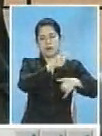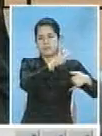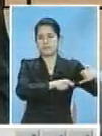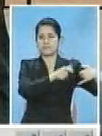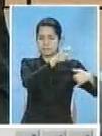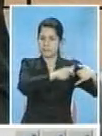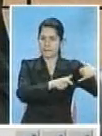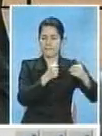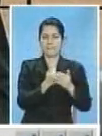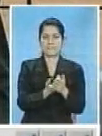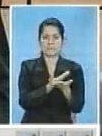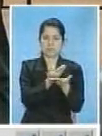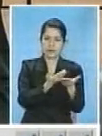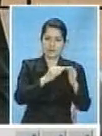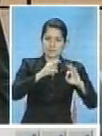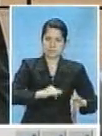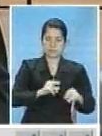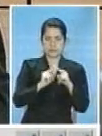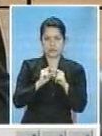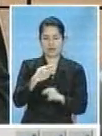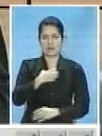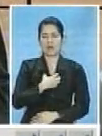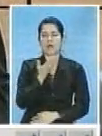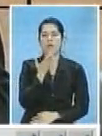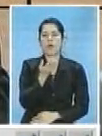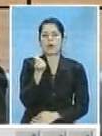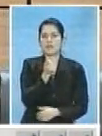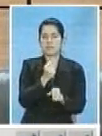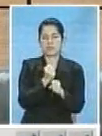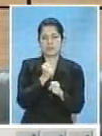ทำอะไรจะตัดสินใจจะประเมินยังไงรีบทำครับประเทศจะได้ไม่เสียหายไปมากกว่านี้ขอกราบขอบคุณครับ